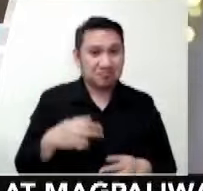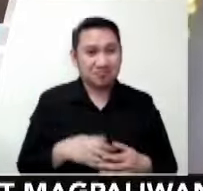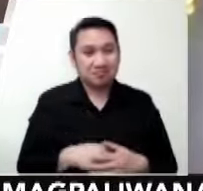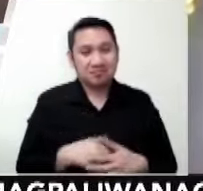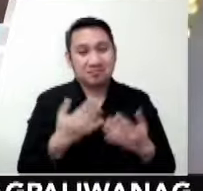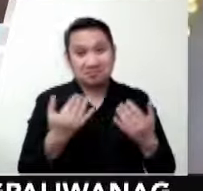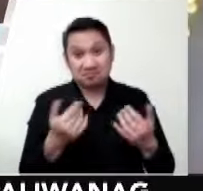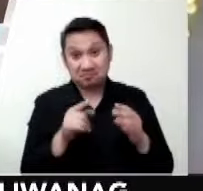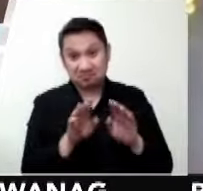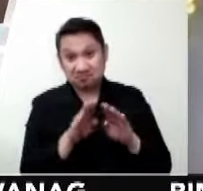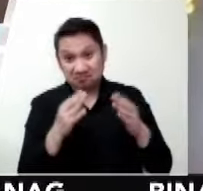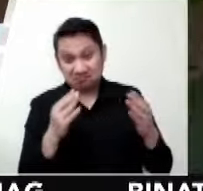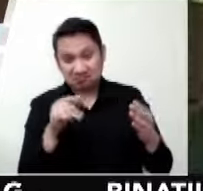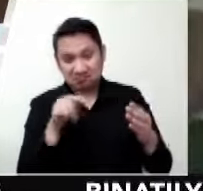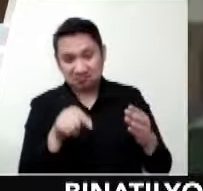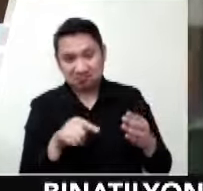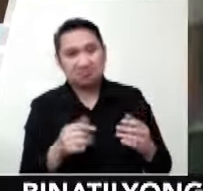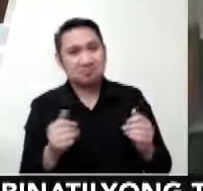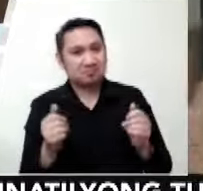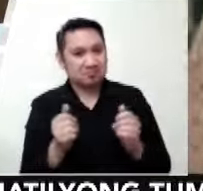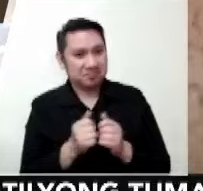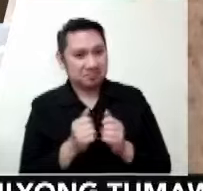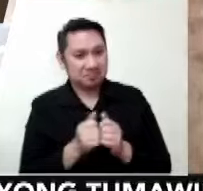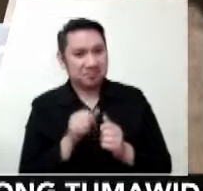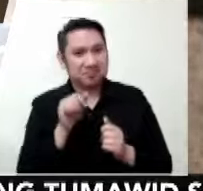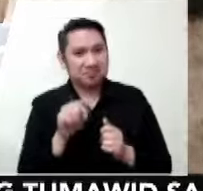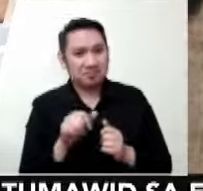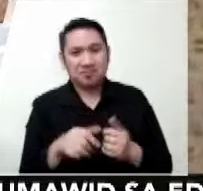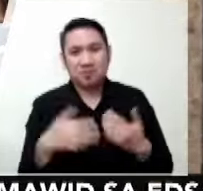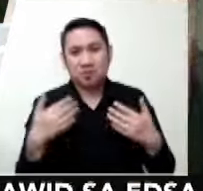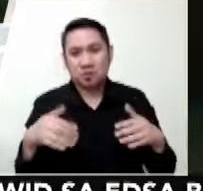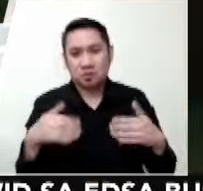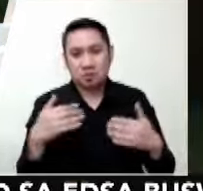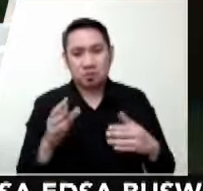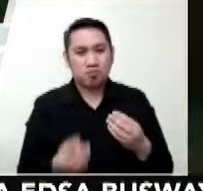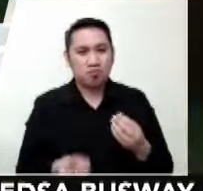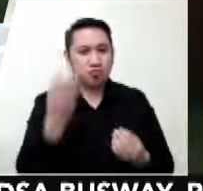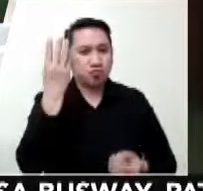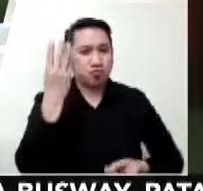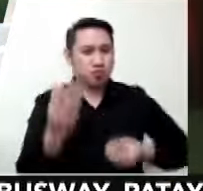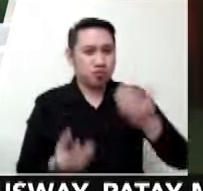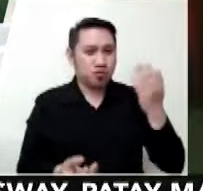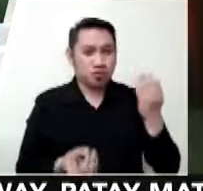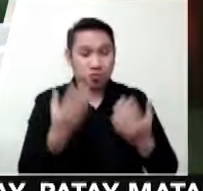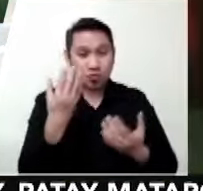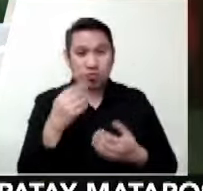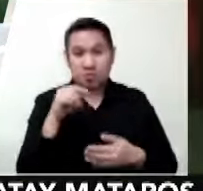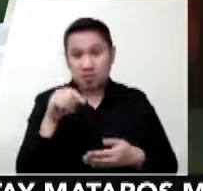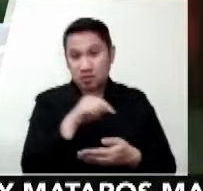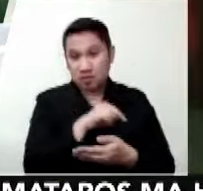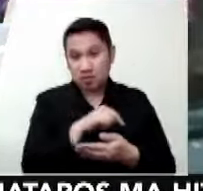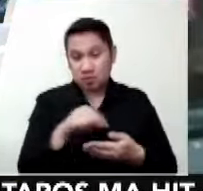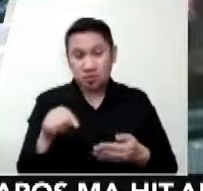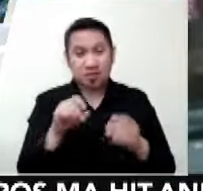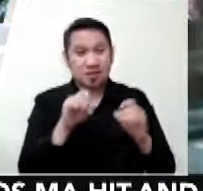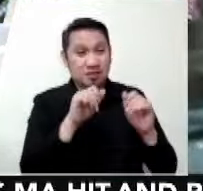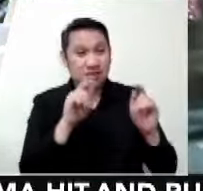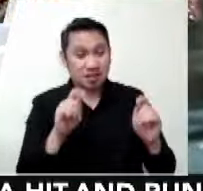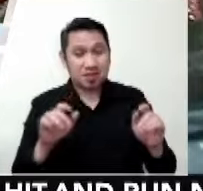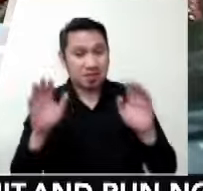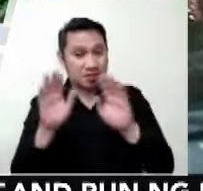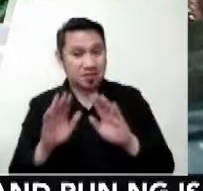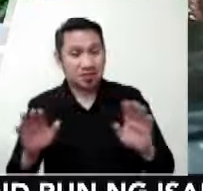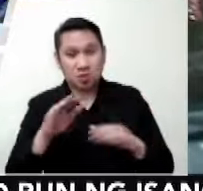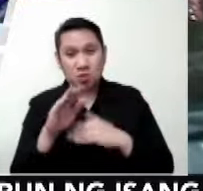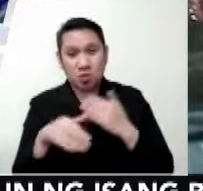Christmas Village sinabayan din ng bonggang fireworks display starting this weekend and every saturday ng buong buwan ng Disyembre ay